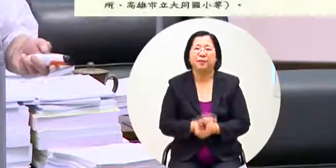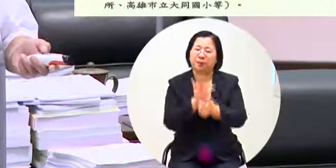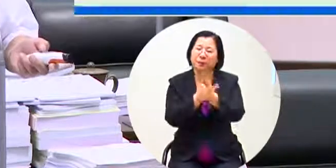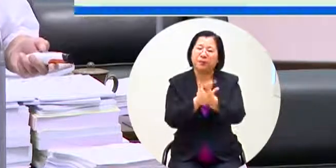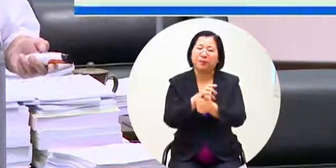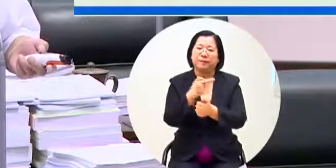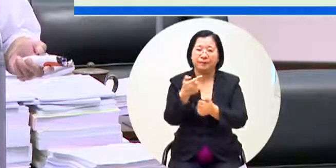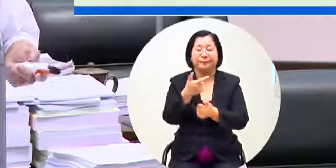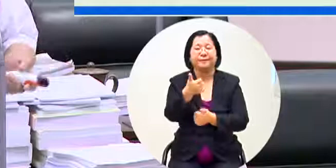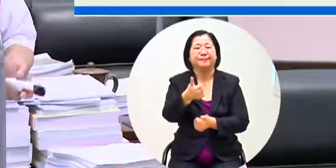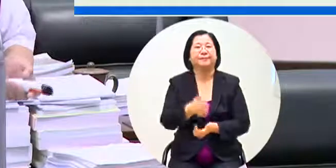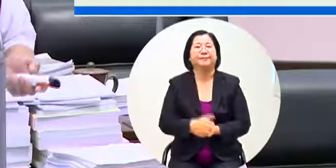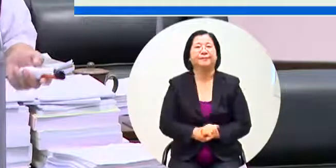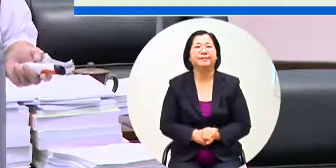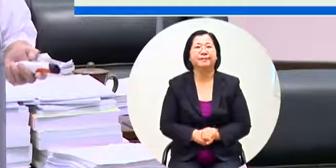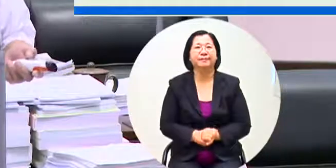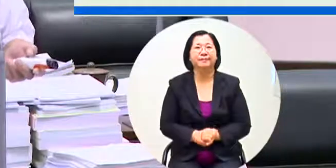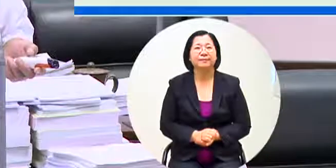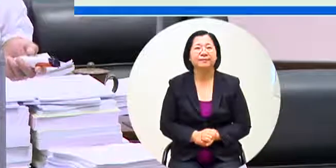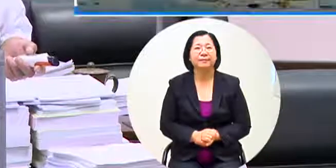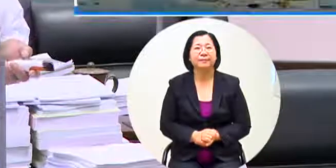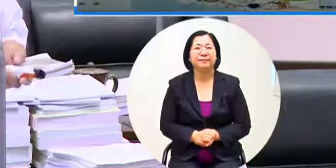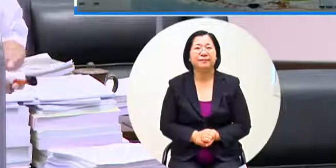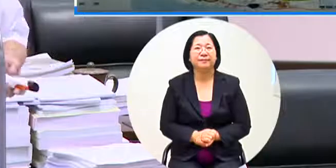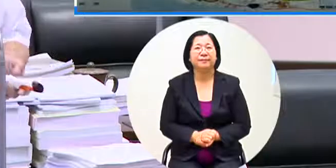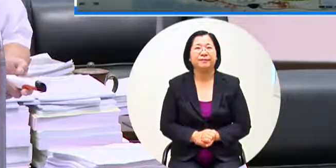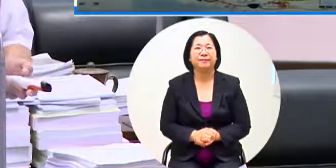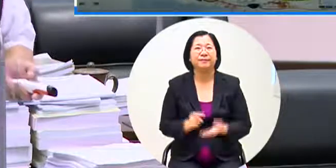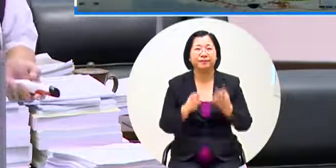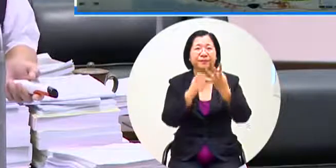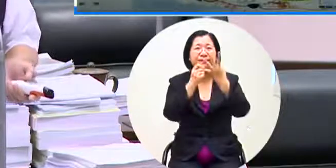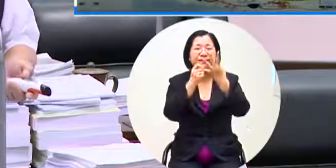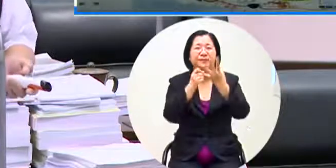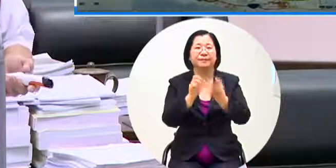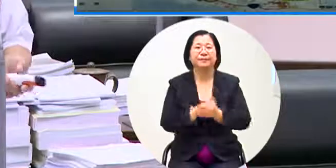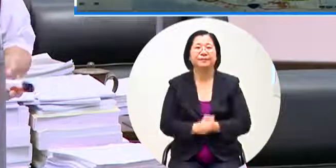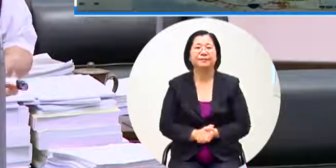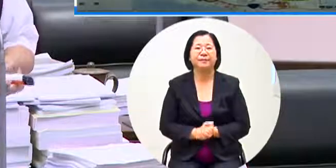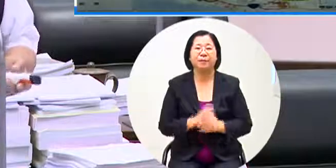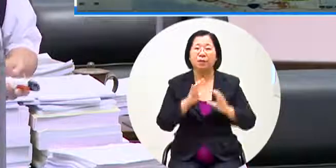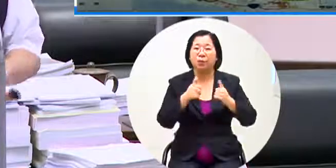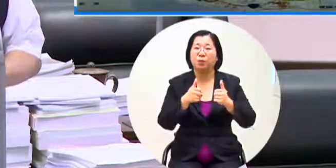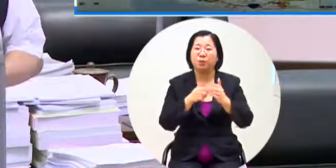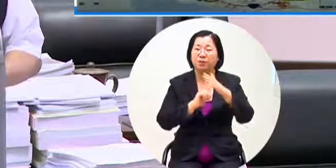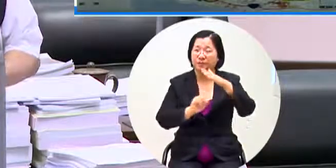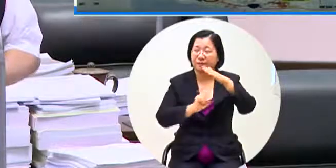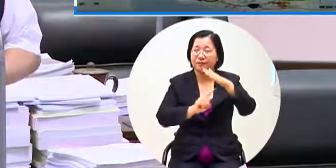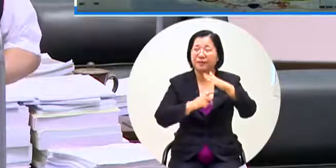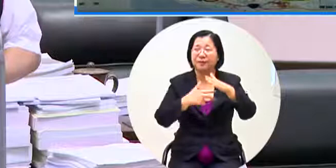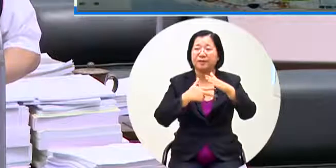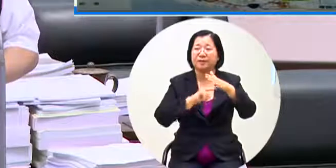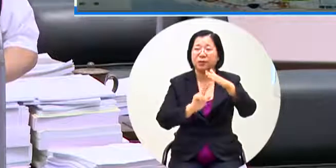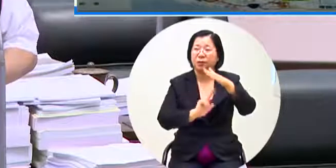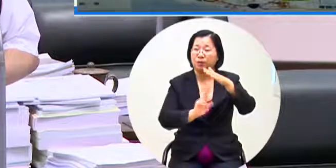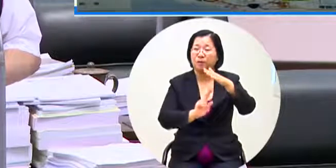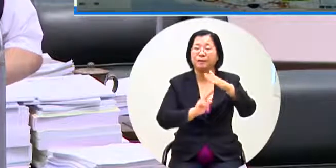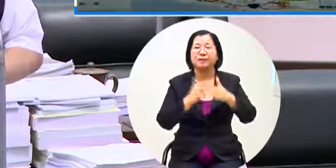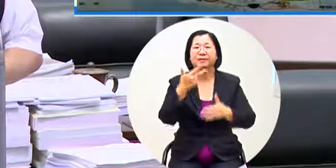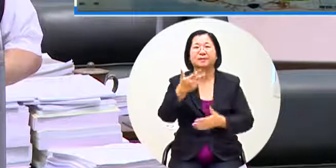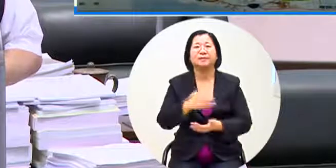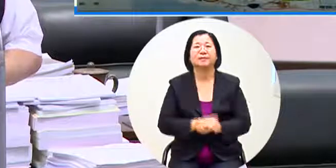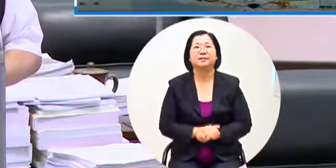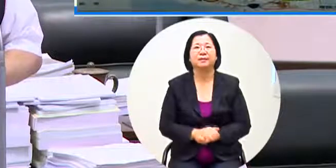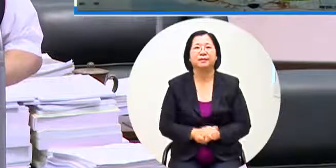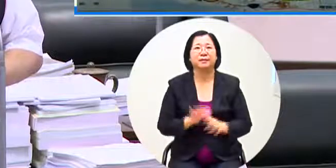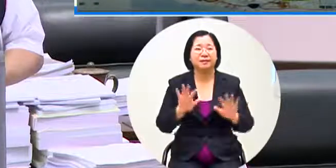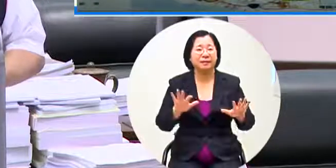摆第四个案吼，咱国道七号吼，国道七号进目前吼， 哎，